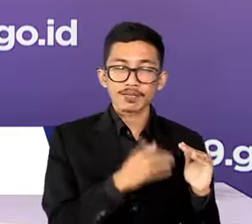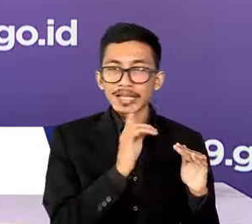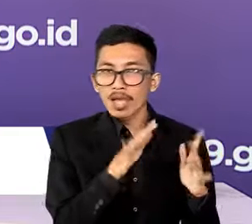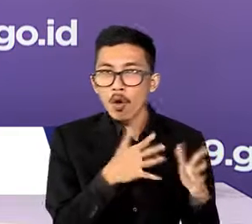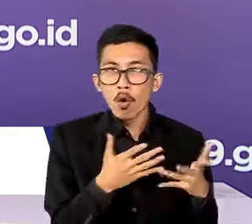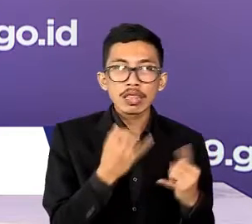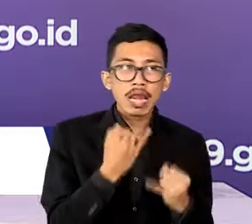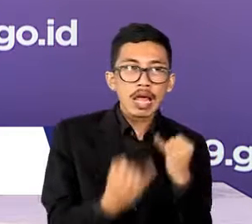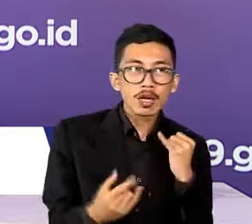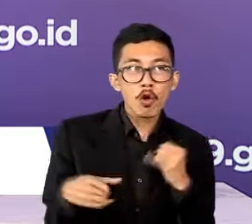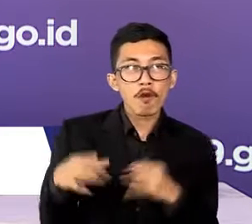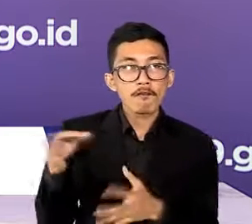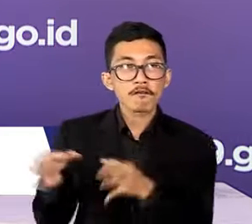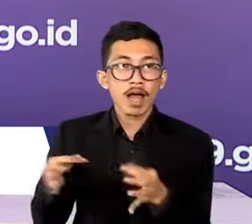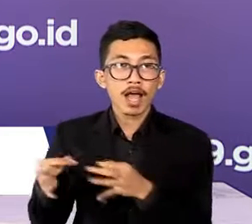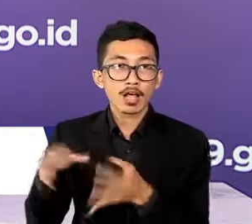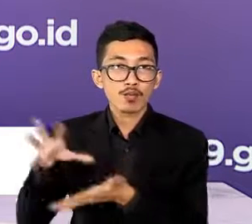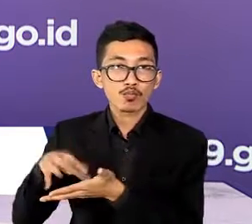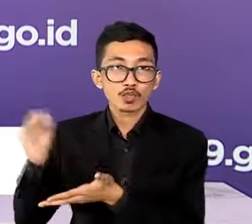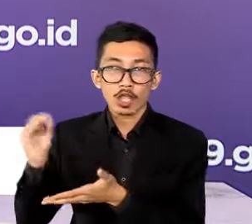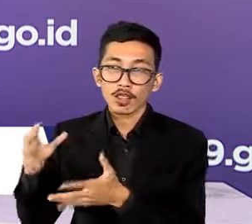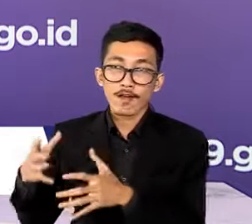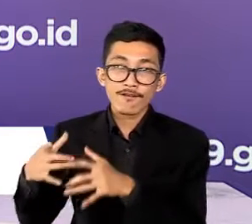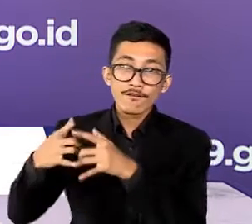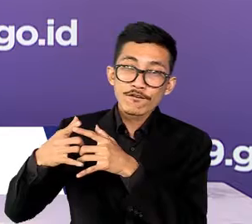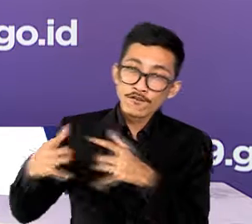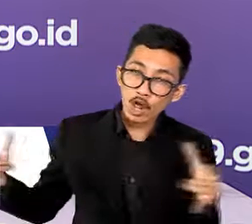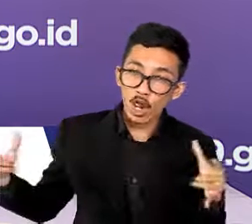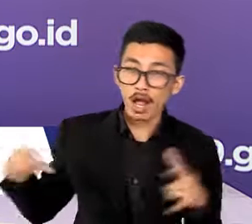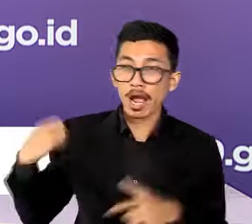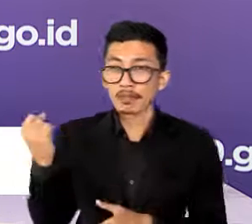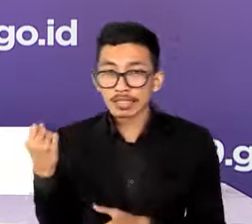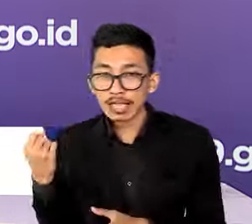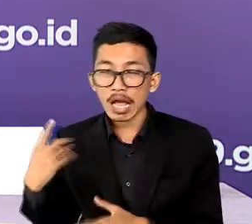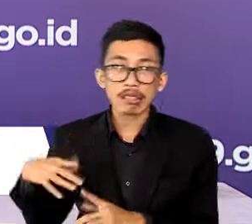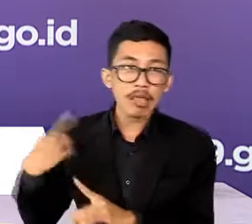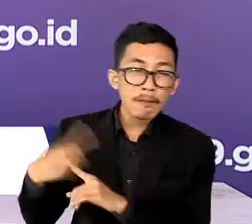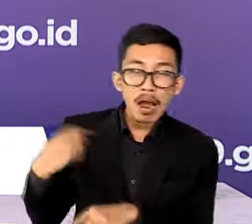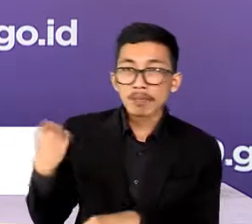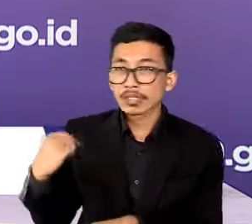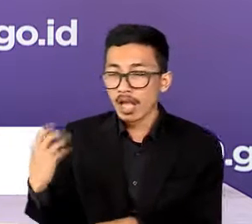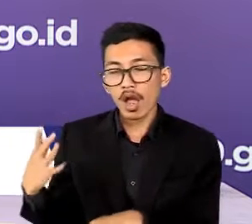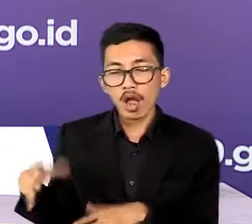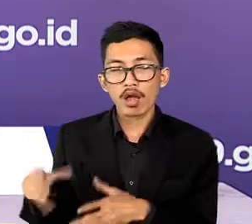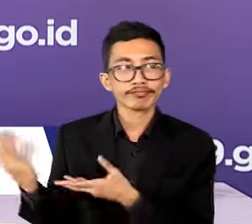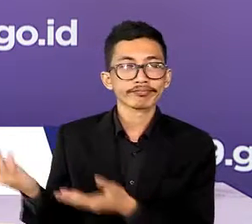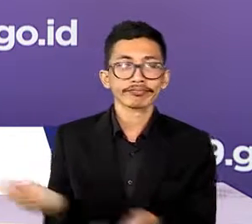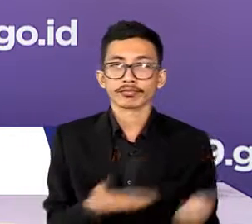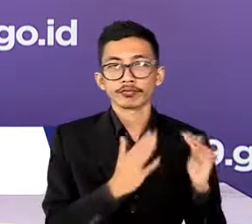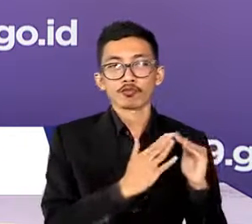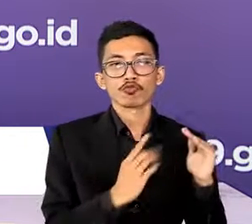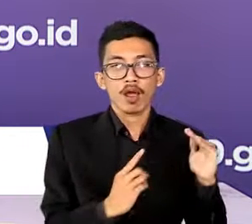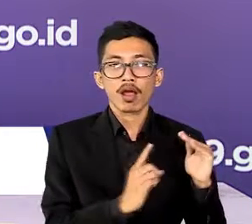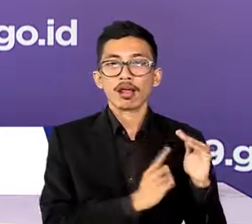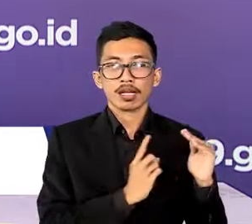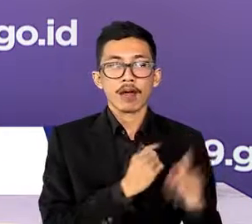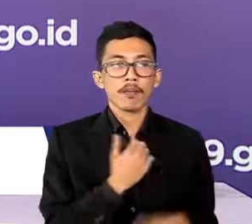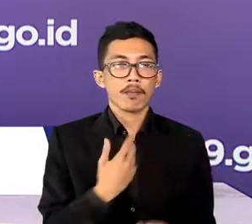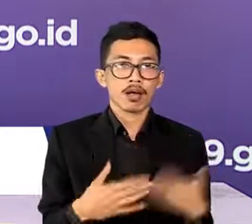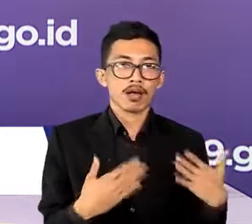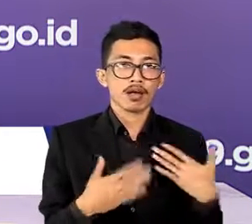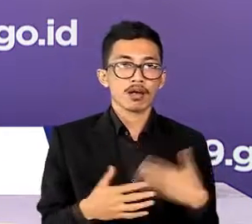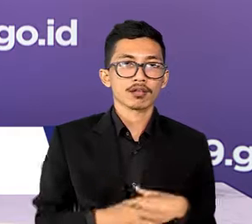jika fasilitas isolasi terpusat tidak tersedia dan harus berada dibawah pengawasan Puskesmas setempat